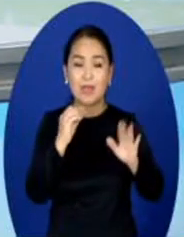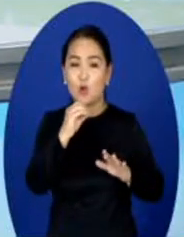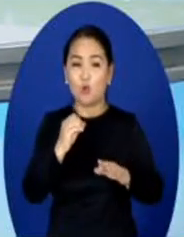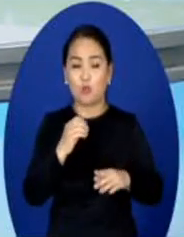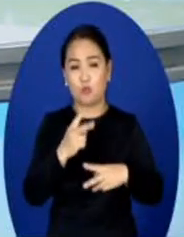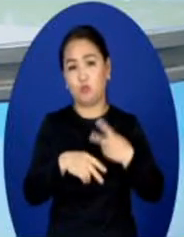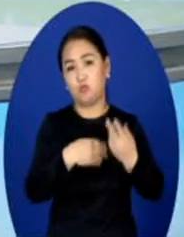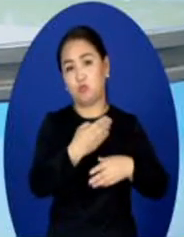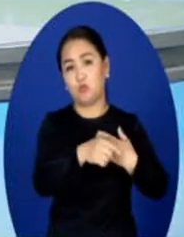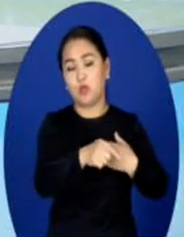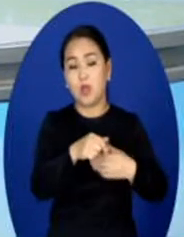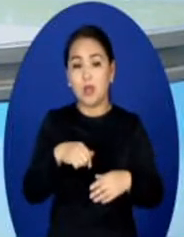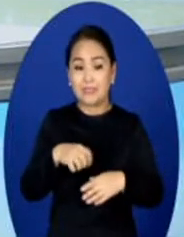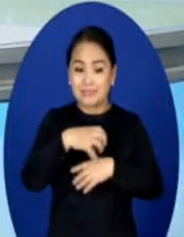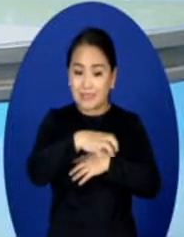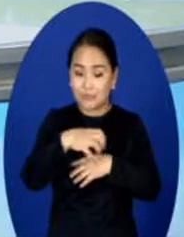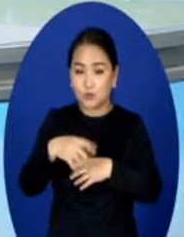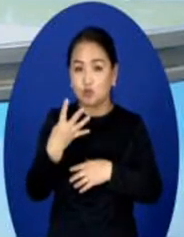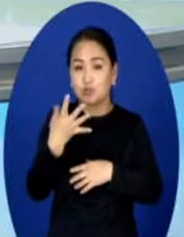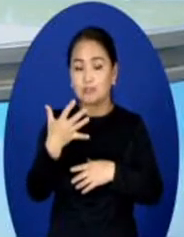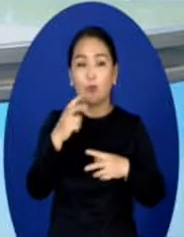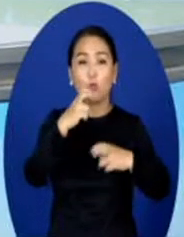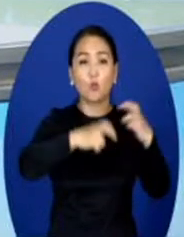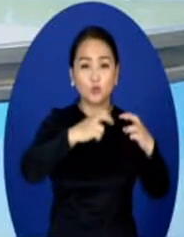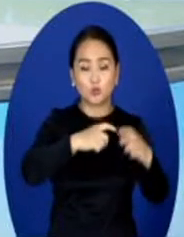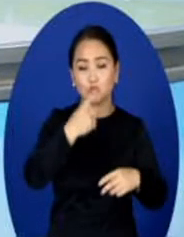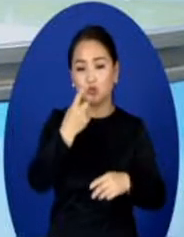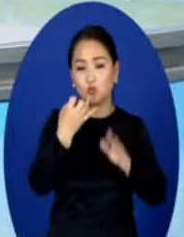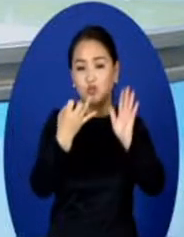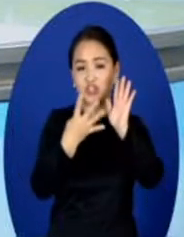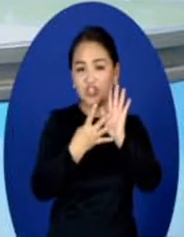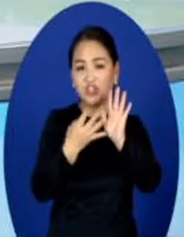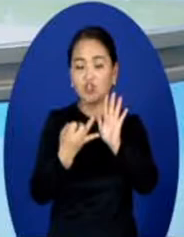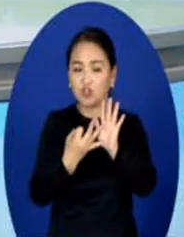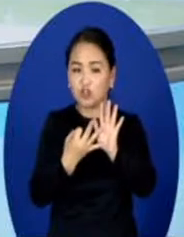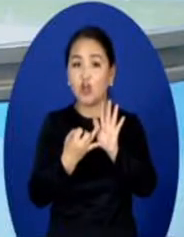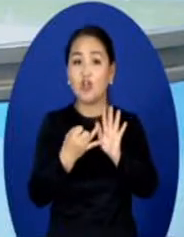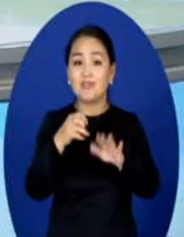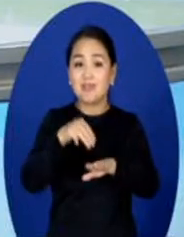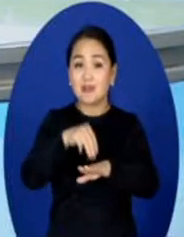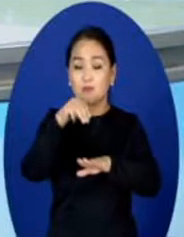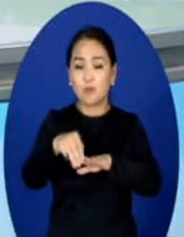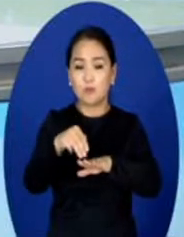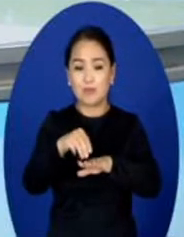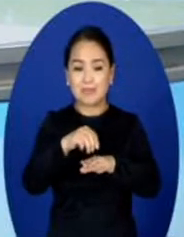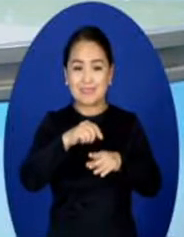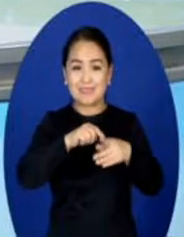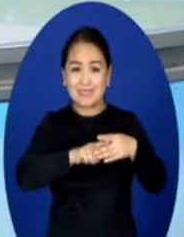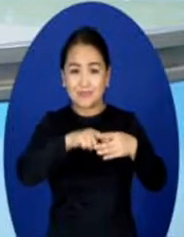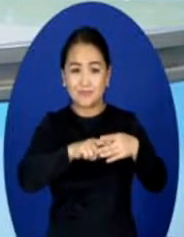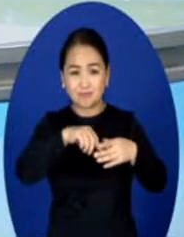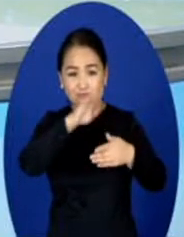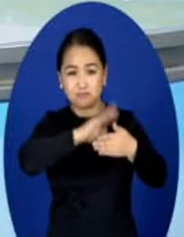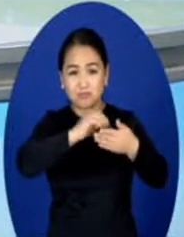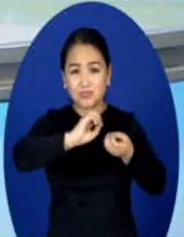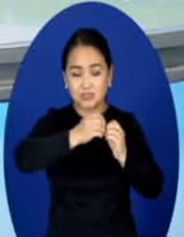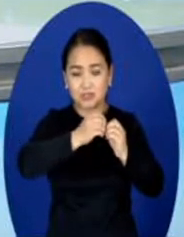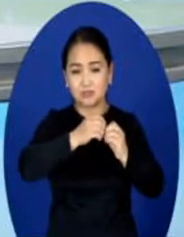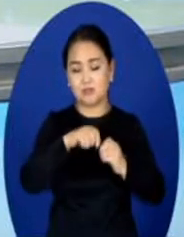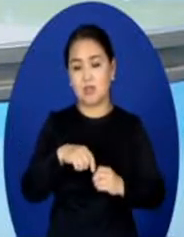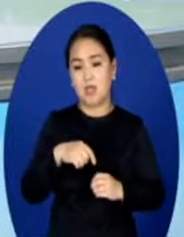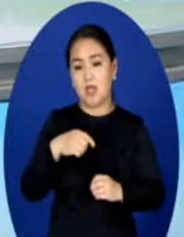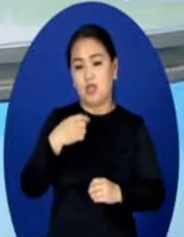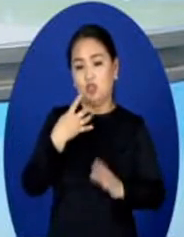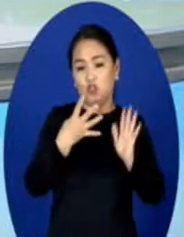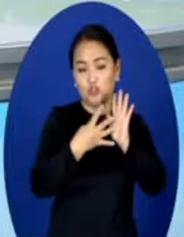마이어스 좀 급대로 울지 주엔 살브랜 두친 통 우일들 간판에 힘찬 종 이런 뜻한 대름 돌근 자소 신실이 되잖아 자소 신실이가 이제 이르스랑 아름